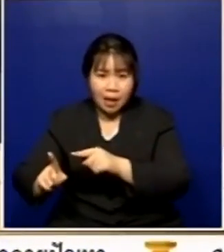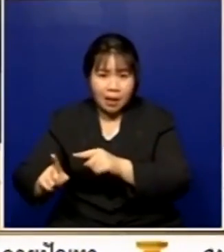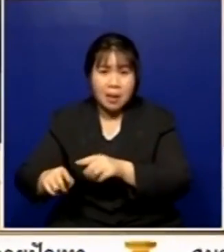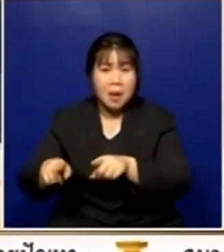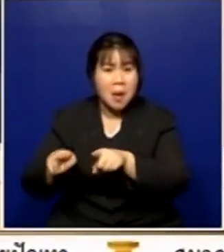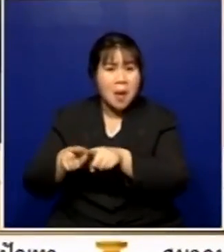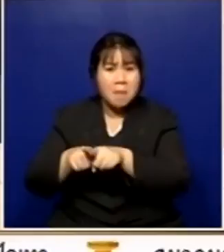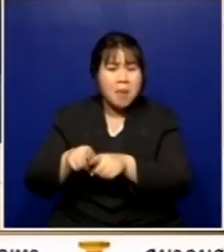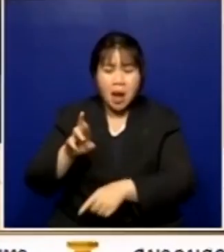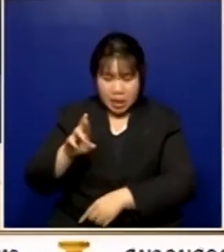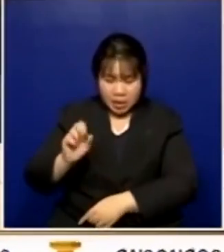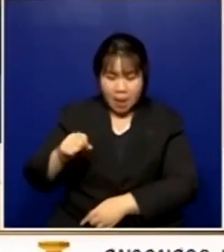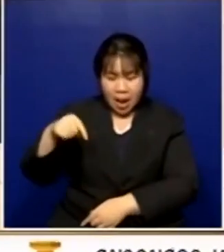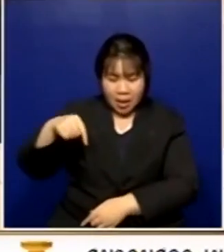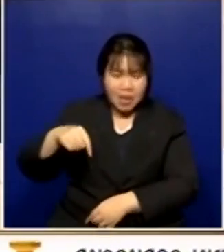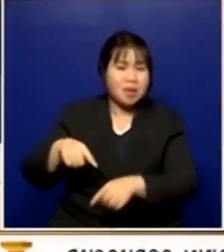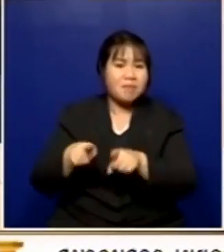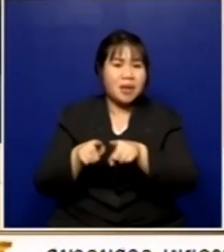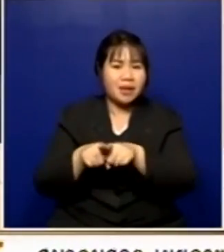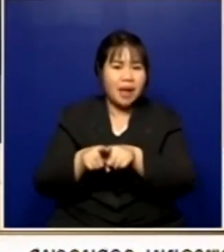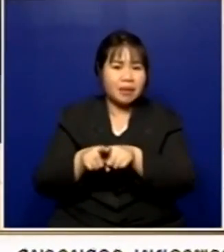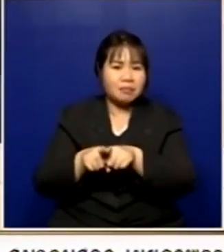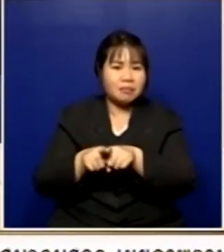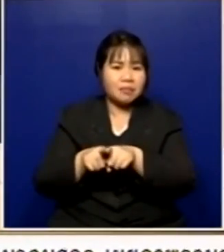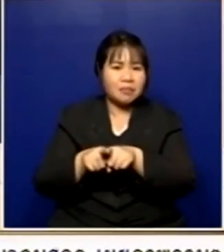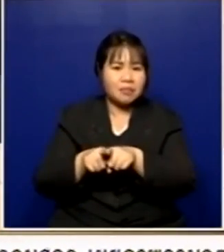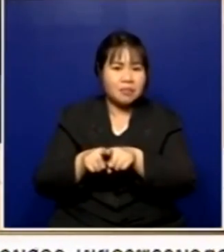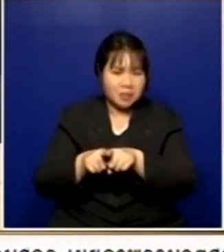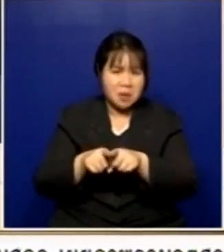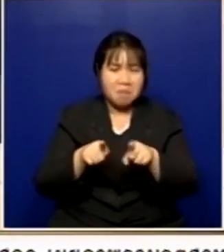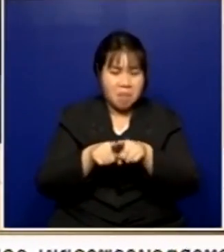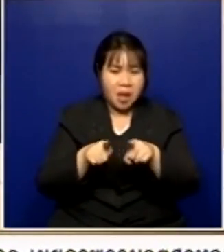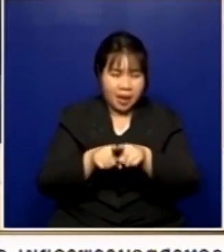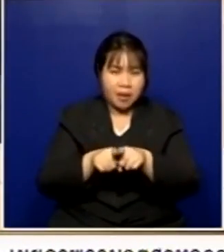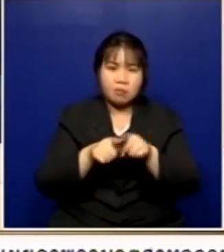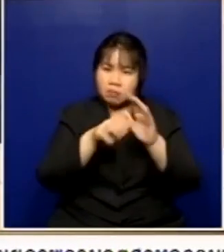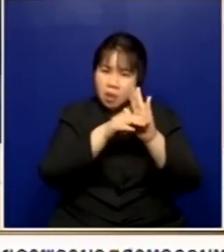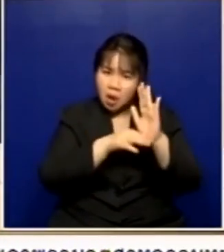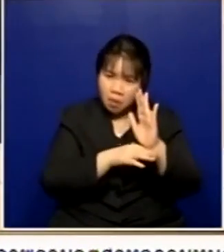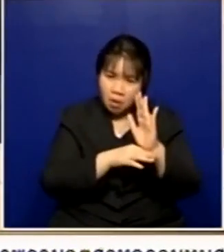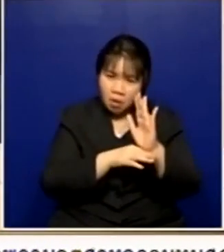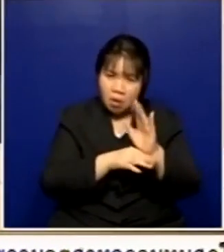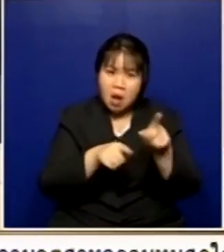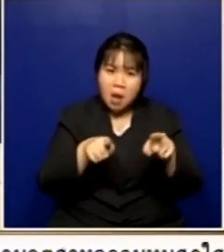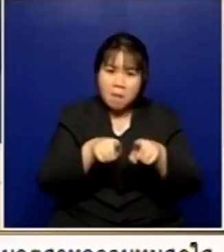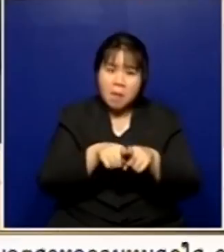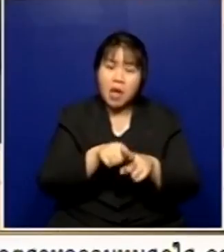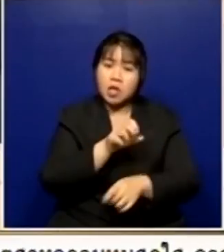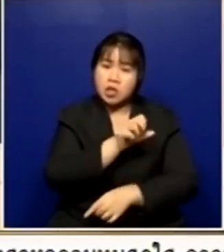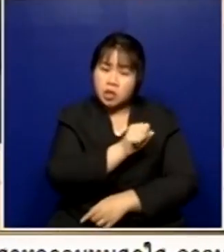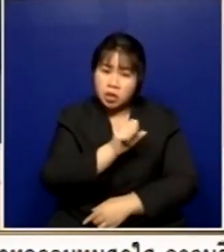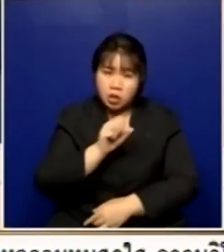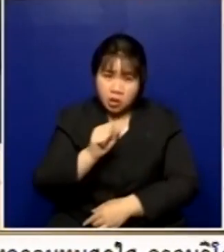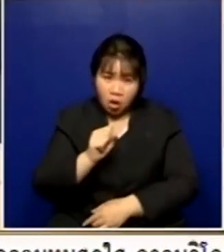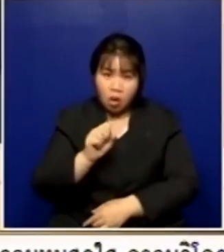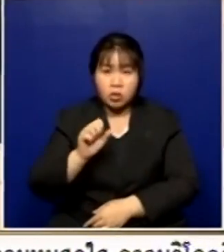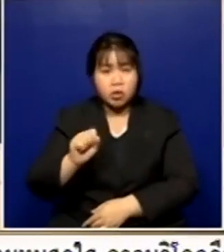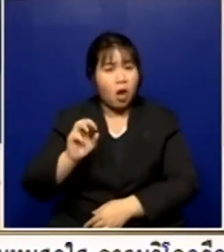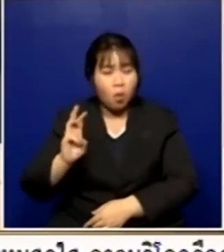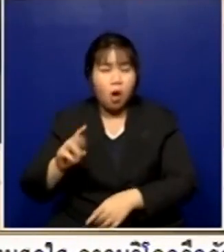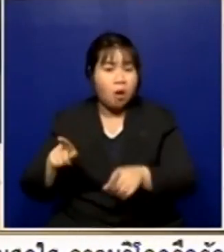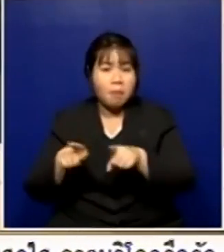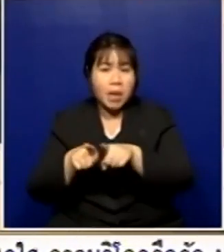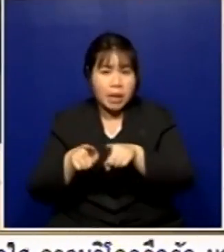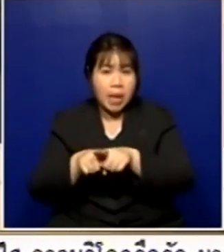ราชสภาอย่างนี้โดยกระบะไม่ต่างกับสมาชิกสภาพโพธิ์แดน